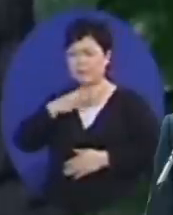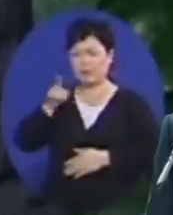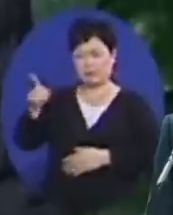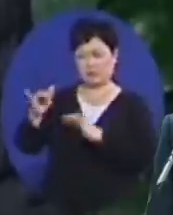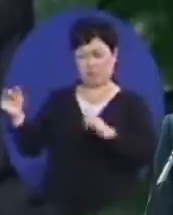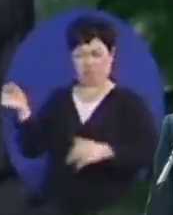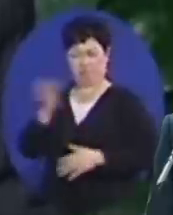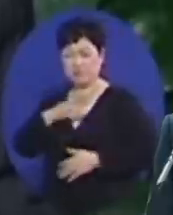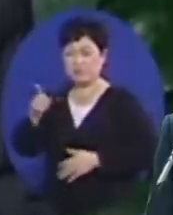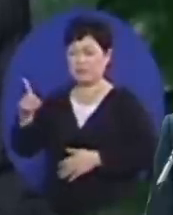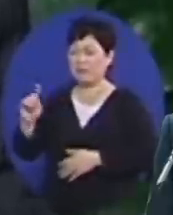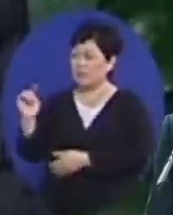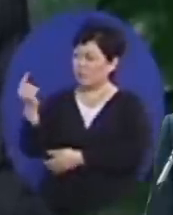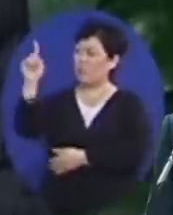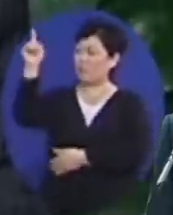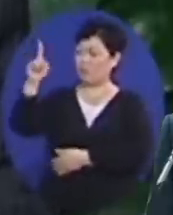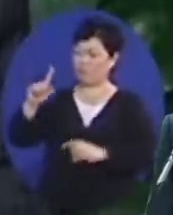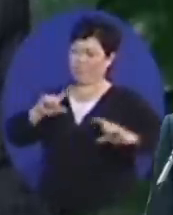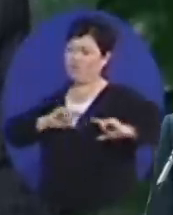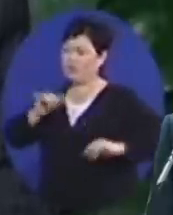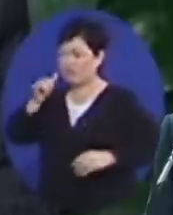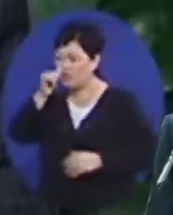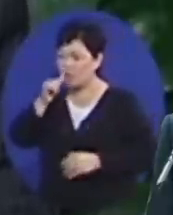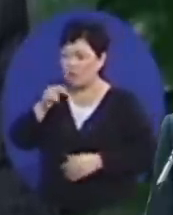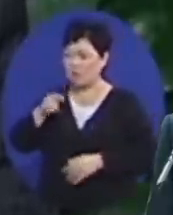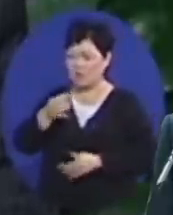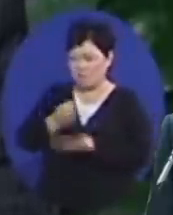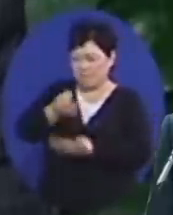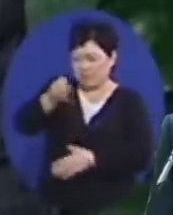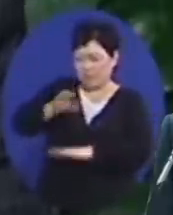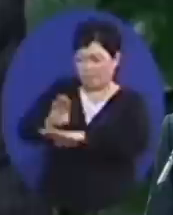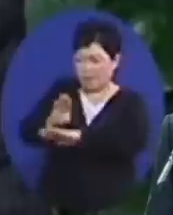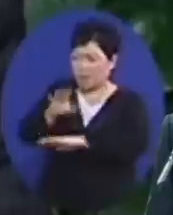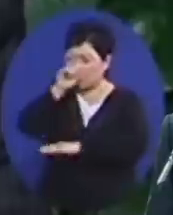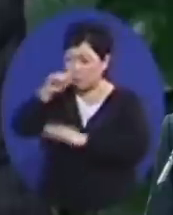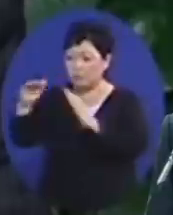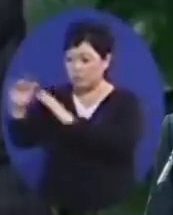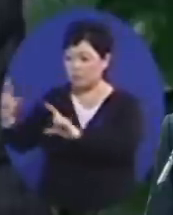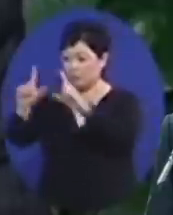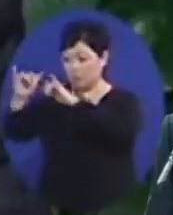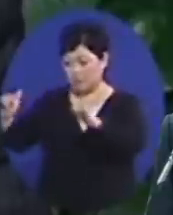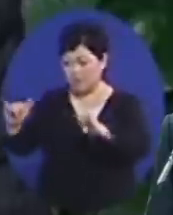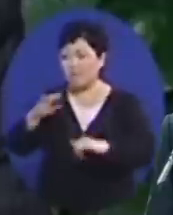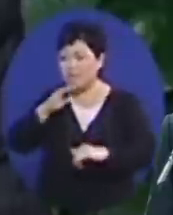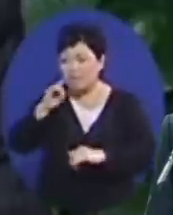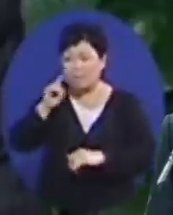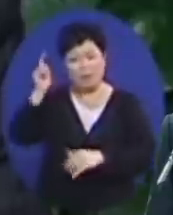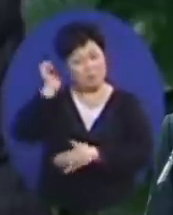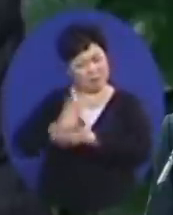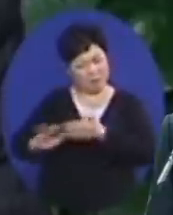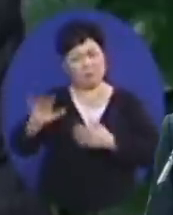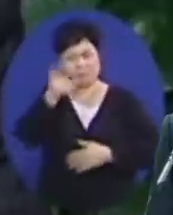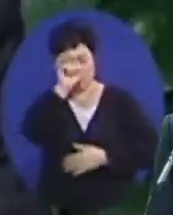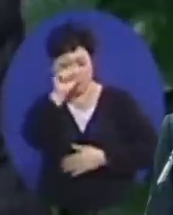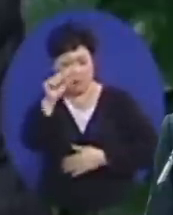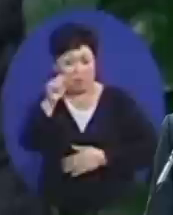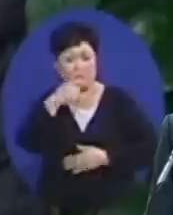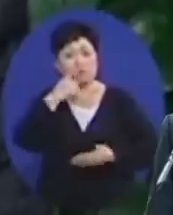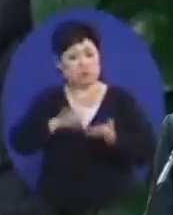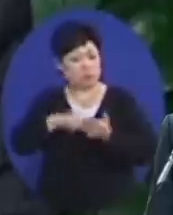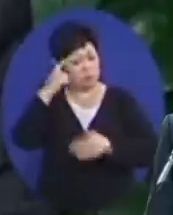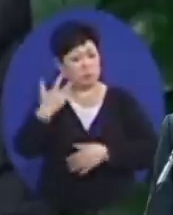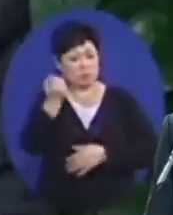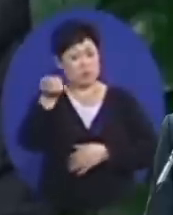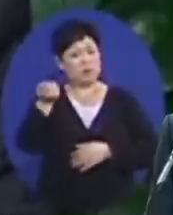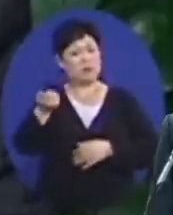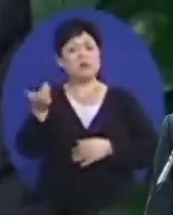많고 지위 있고 명예 있고 고급 차를 타고 좋은 집에 사는 사람은 얼마나 평안하고 좋겠는가 그렇게 생각하는 것입니다.